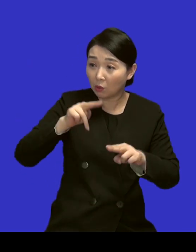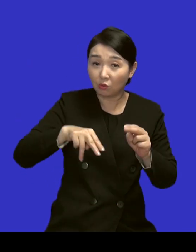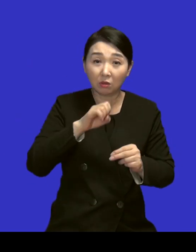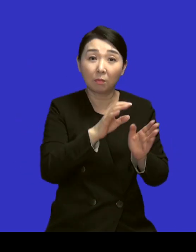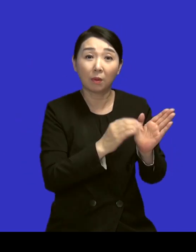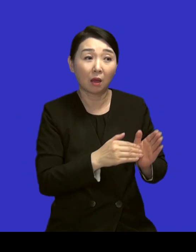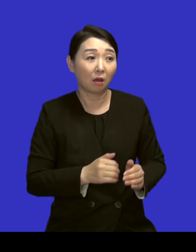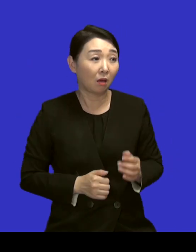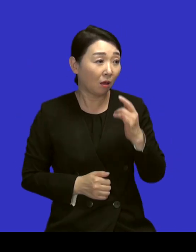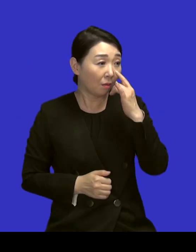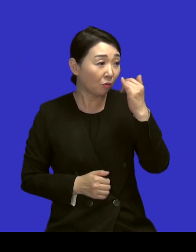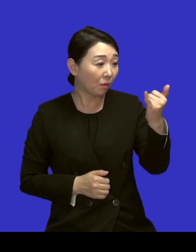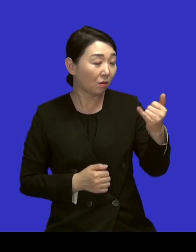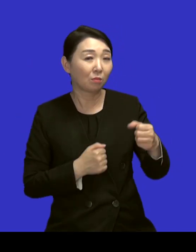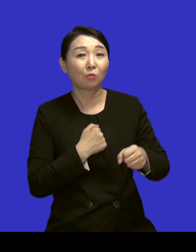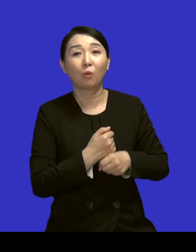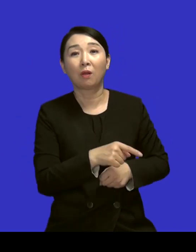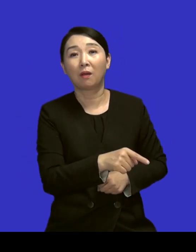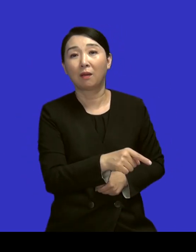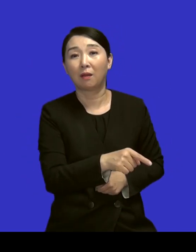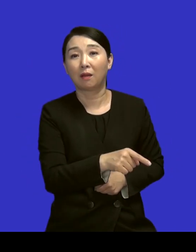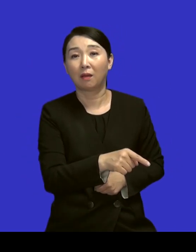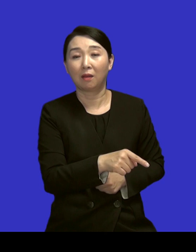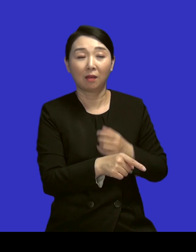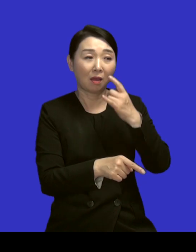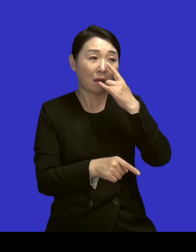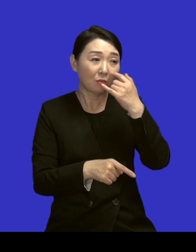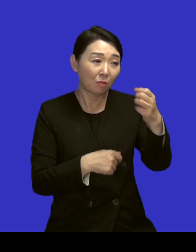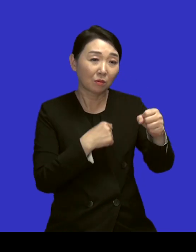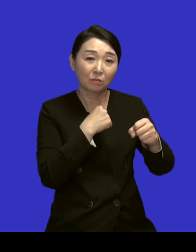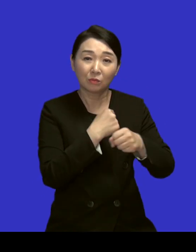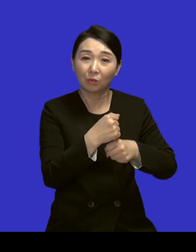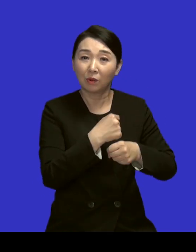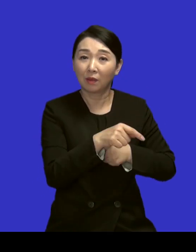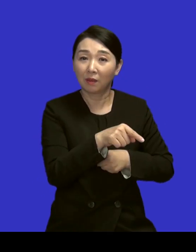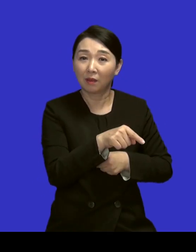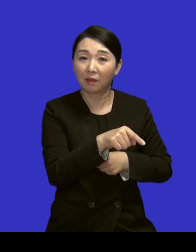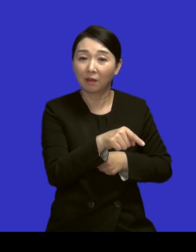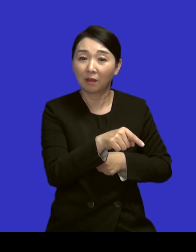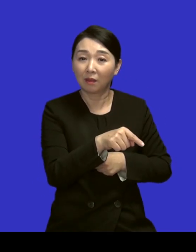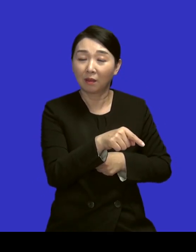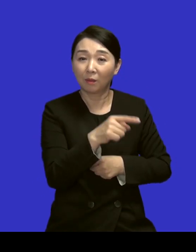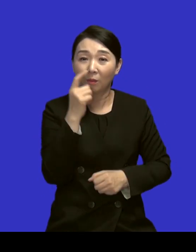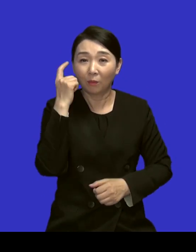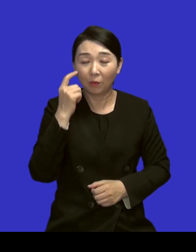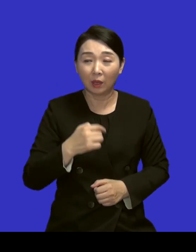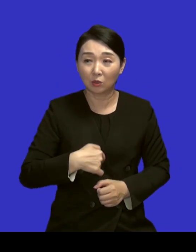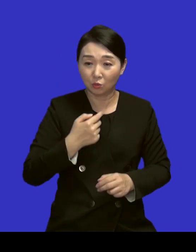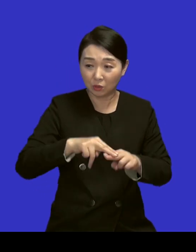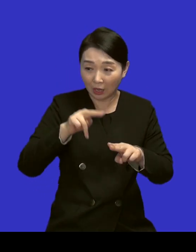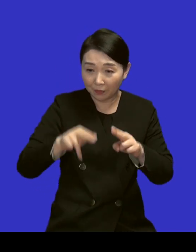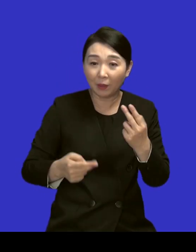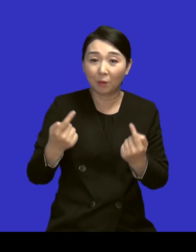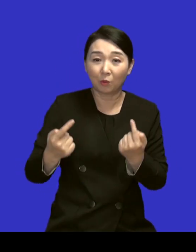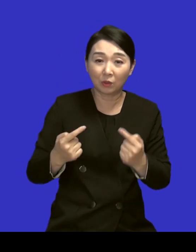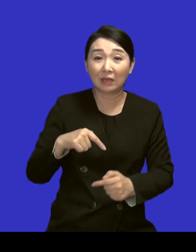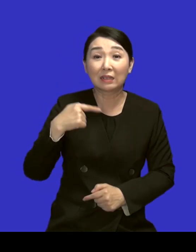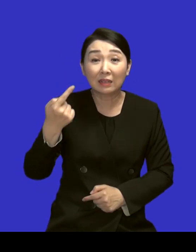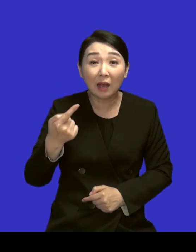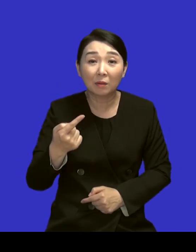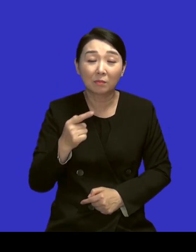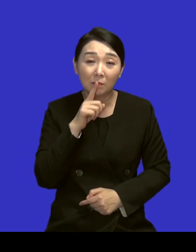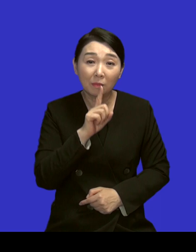그래서 부모님이 너무 놀라셨는데 사실 부모님이 더 놀랐던 이제 대목은 자퇴보다도 제가 그 다음에